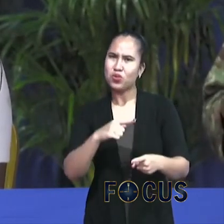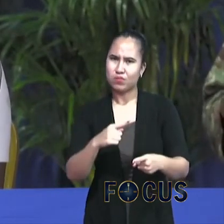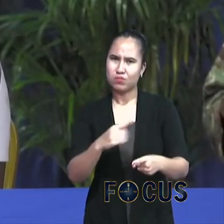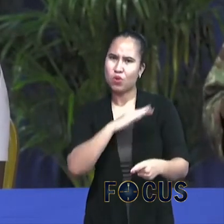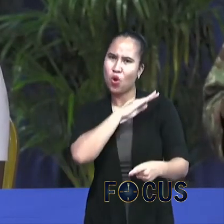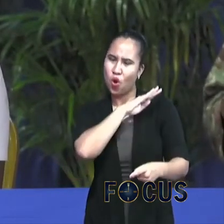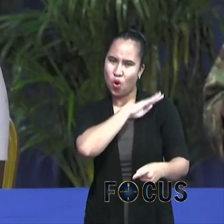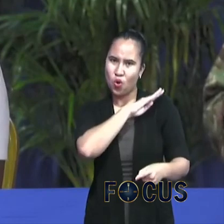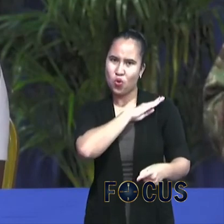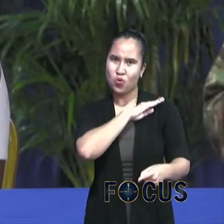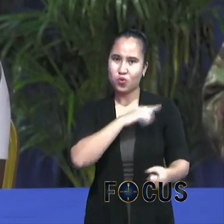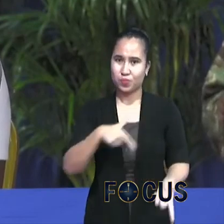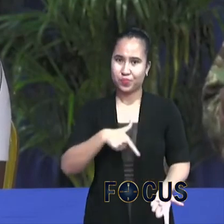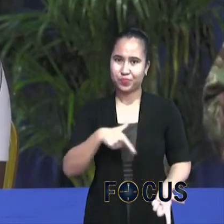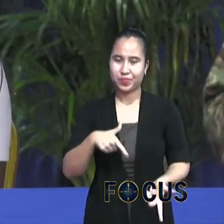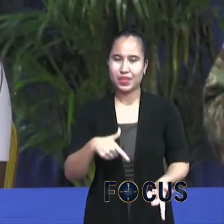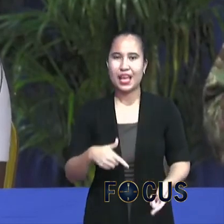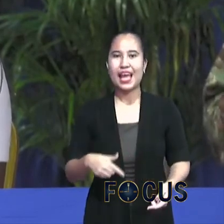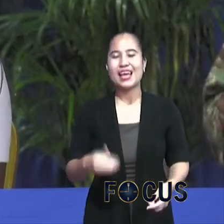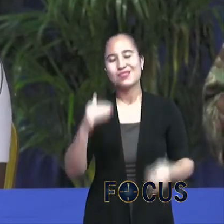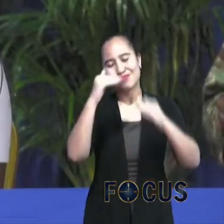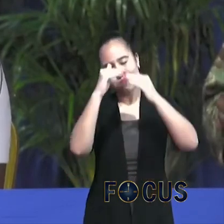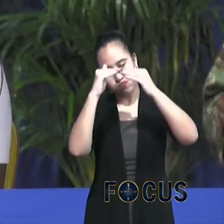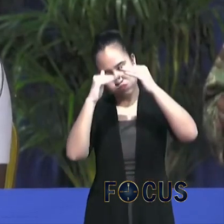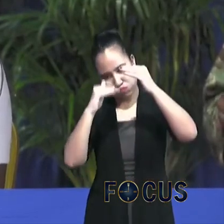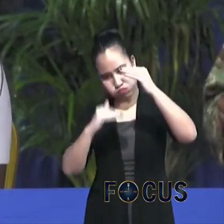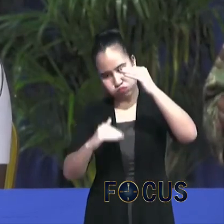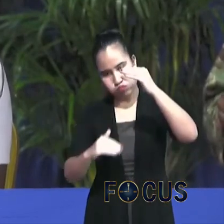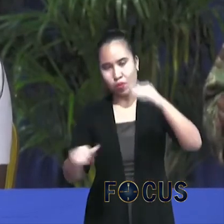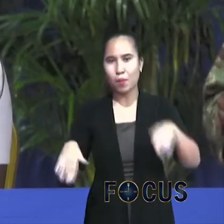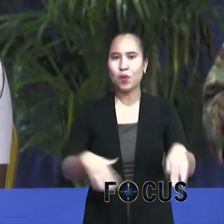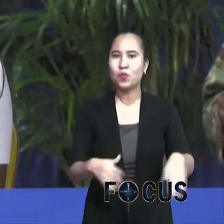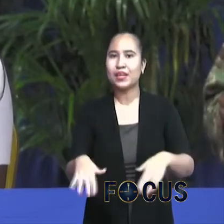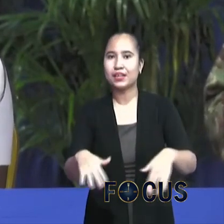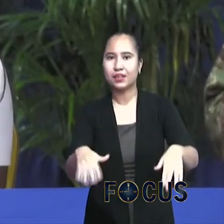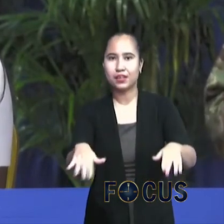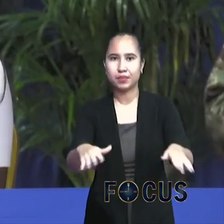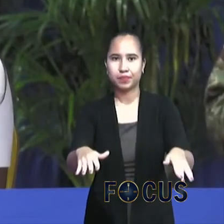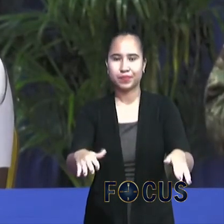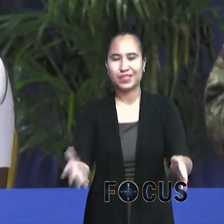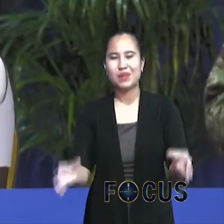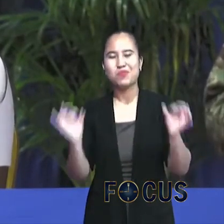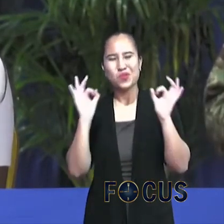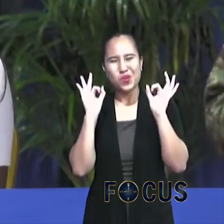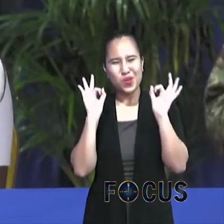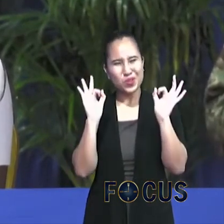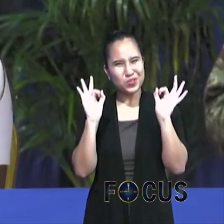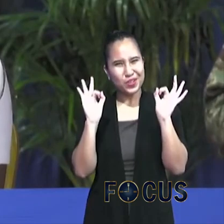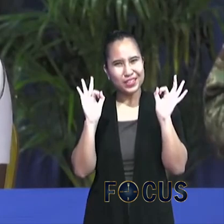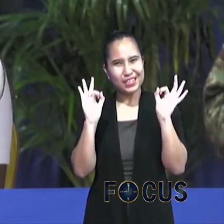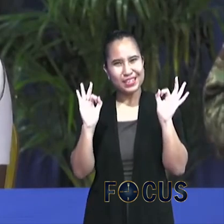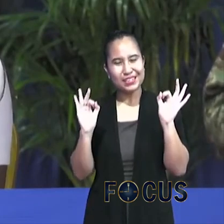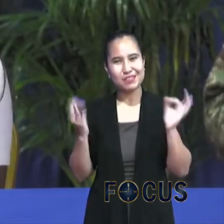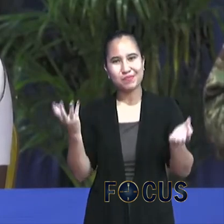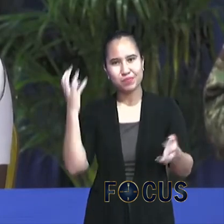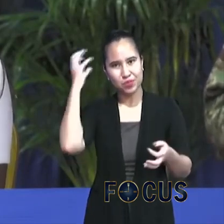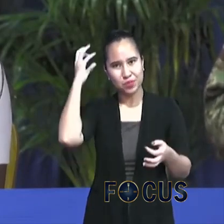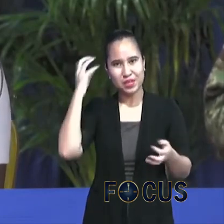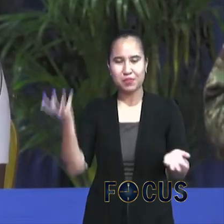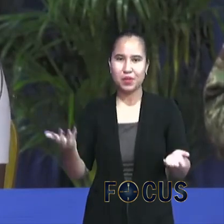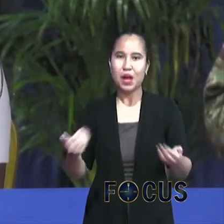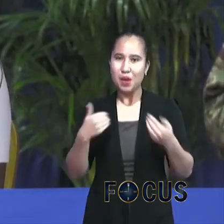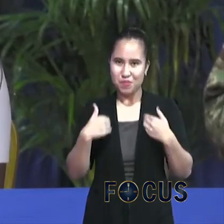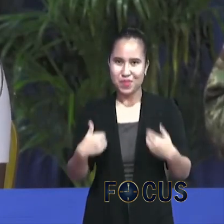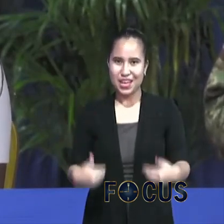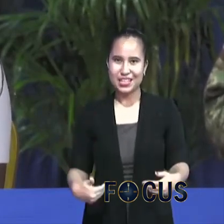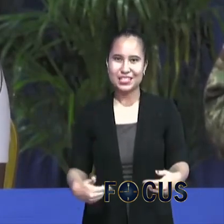veel minder bewegingen zijn. En dat er natuurlijk gevallen zijn, de uitzonderlijke gevallen, de mensen, onze burgers, die